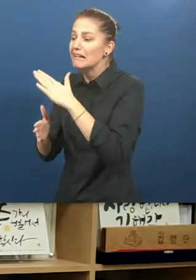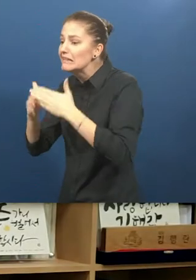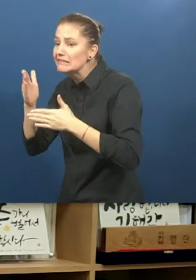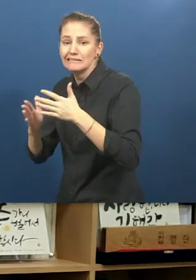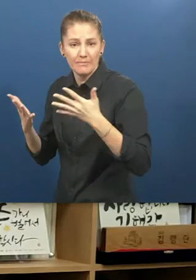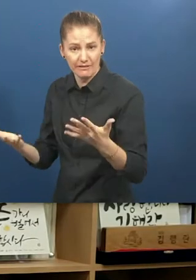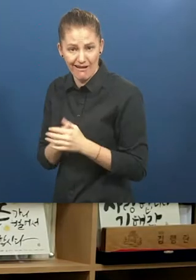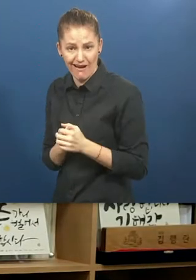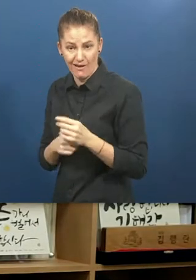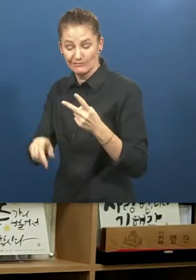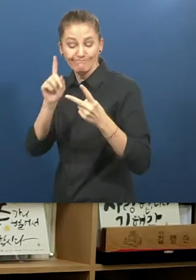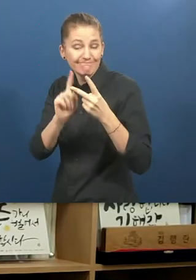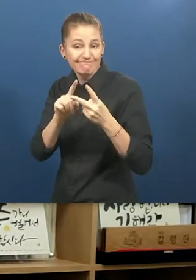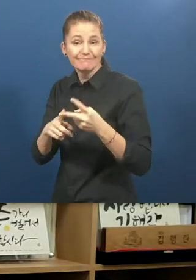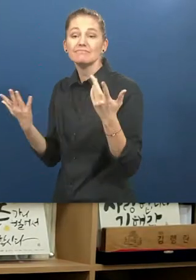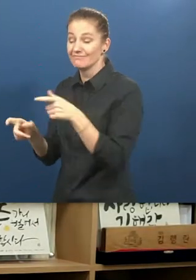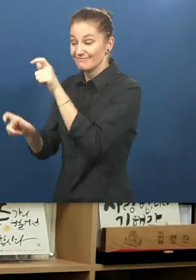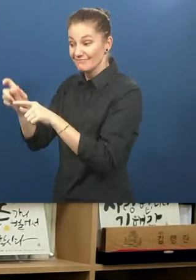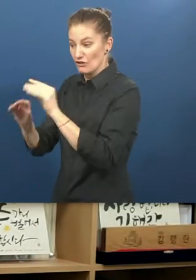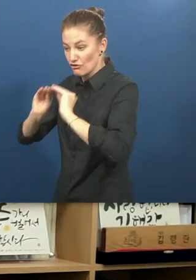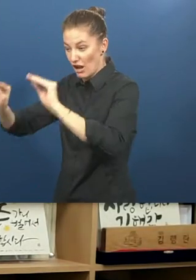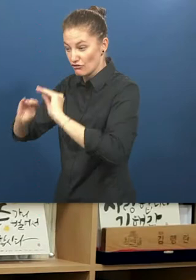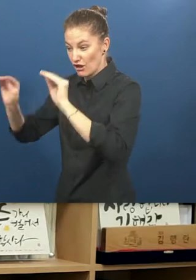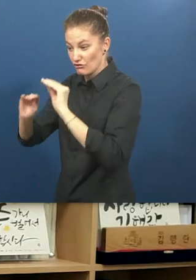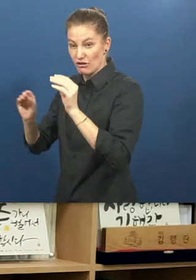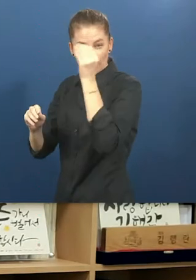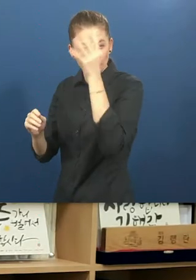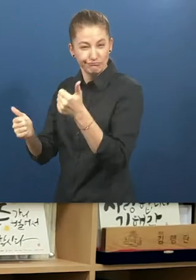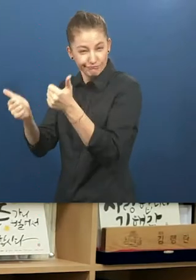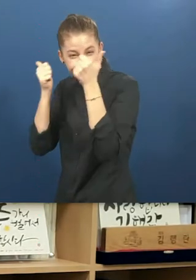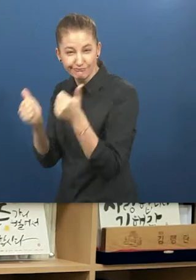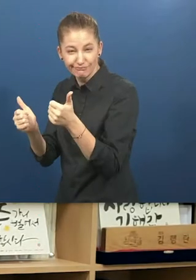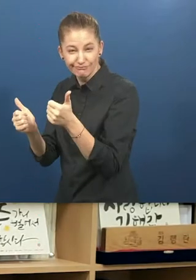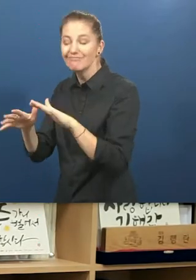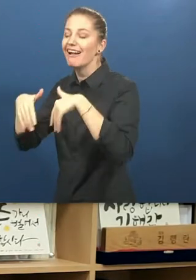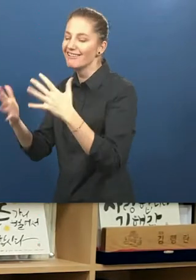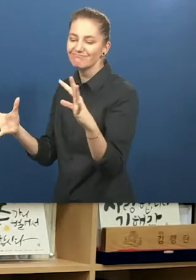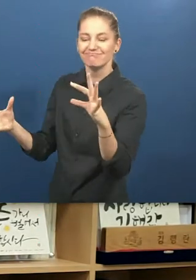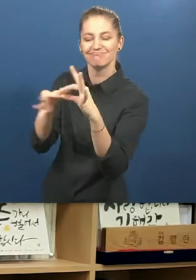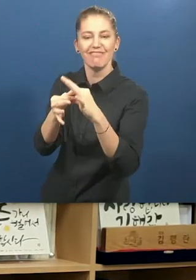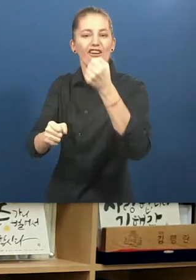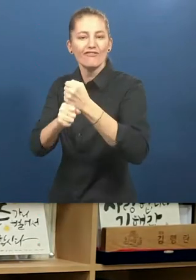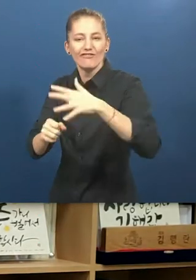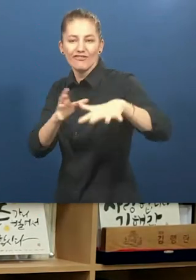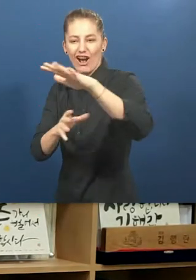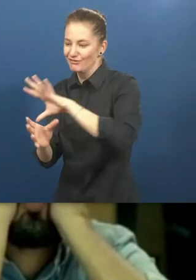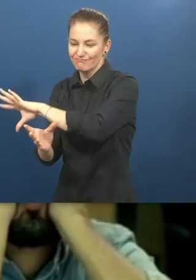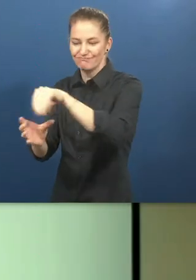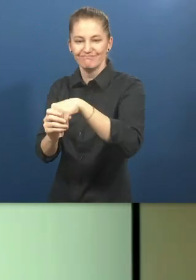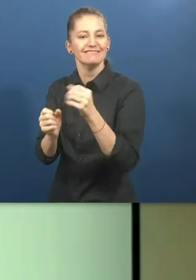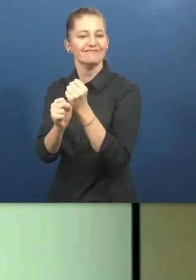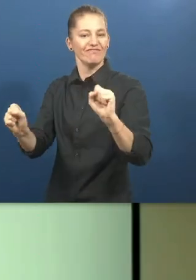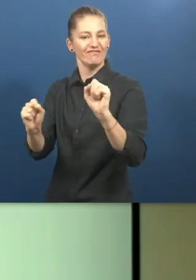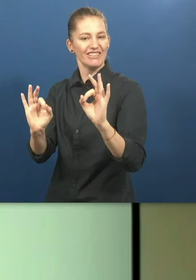있어야 한다는 것입니다. 두 번째로 연계입니다. 교육 기간이 끝나면 바로 고용으로 연계되어야 합니다. 그러기